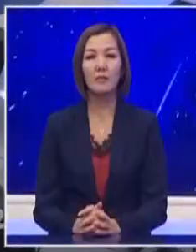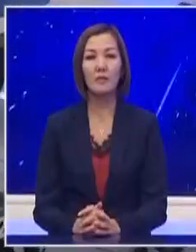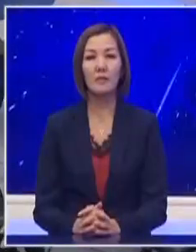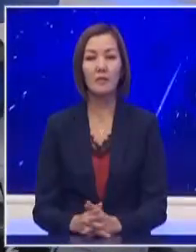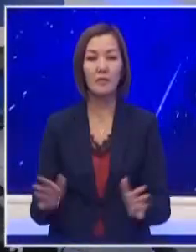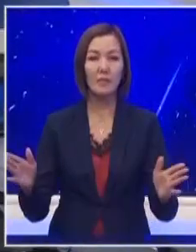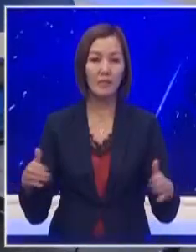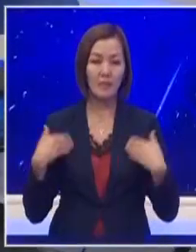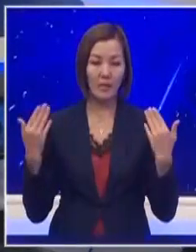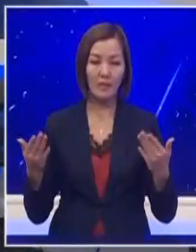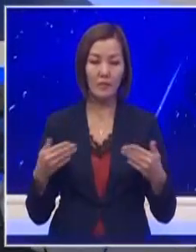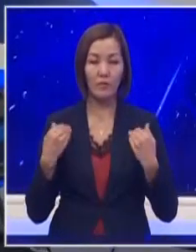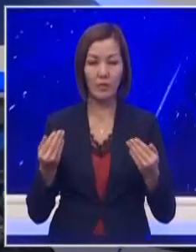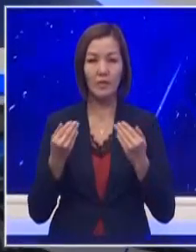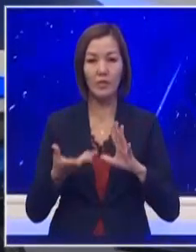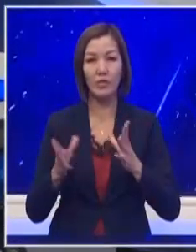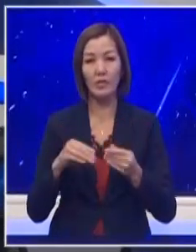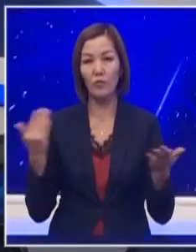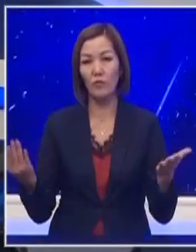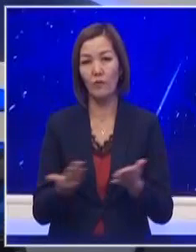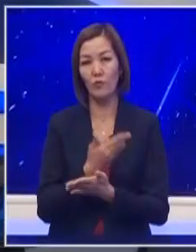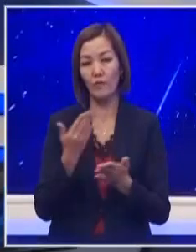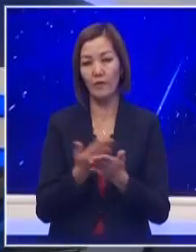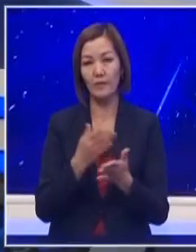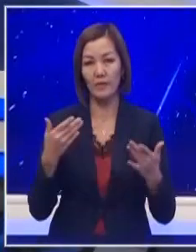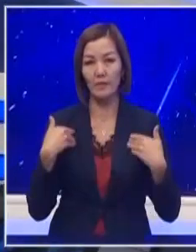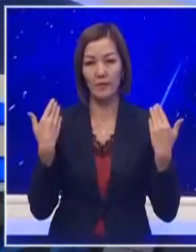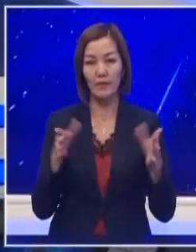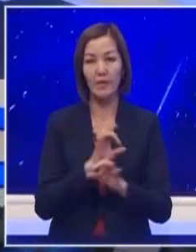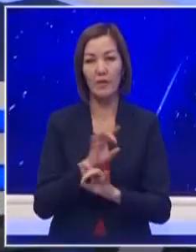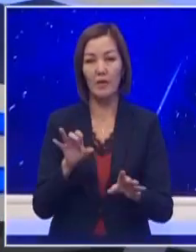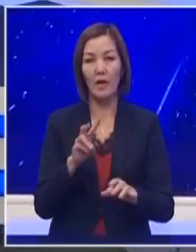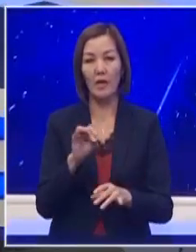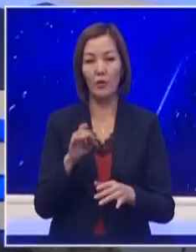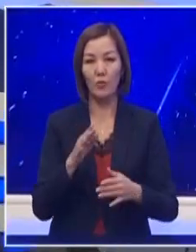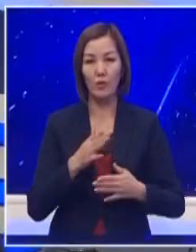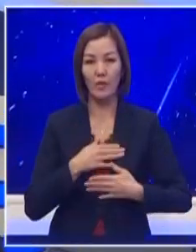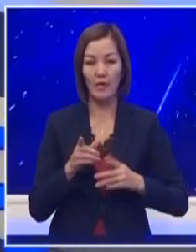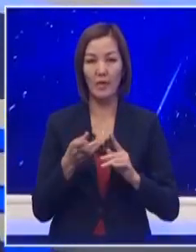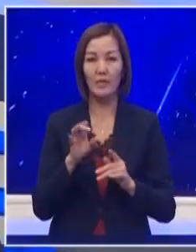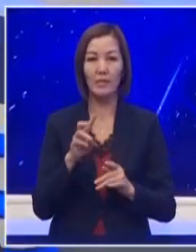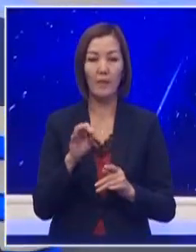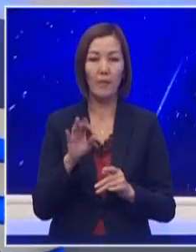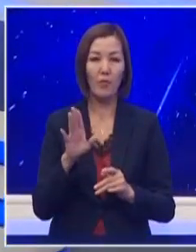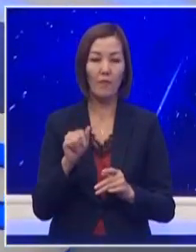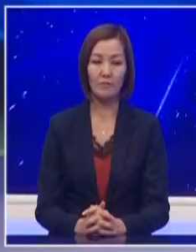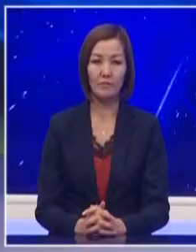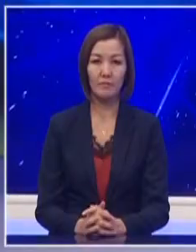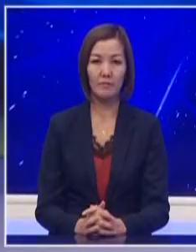Здравствуйте на телеканале Жетысу время новостей в студии Антон хатиновский но сурдоперевод осуществляет айгульстанбекова